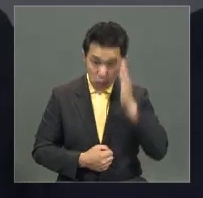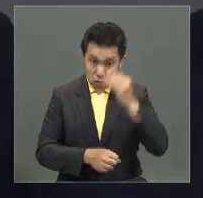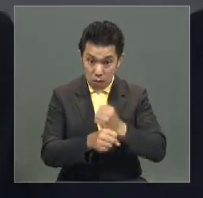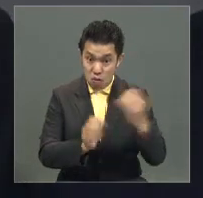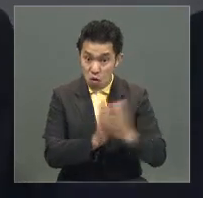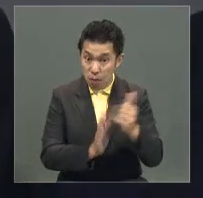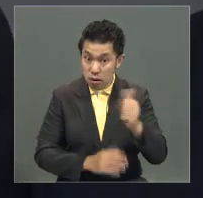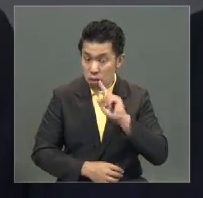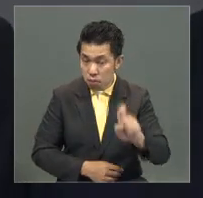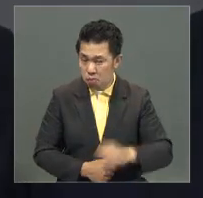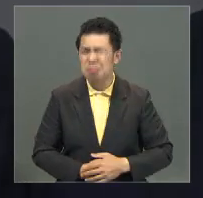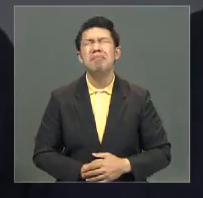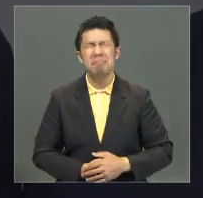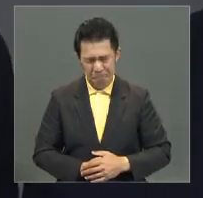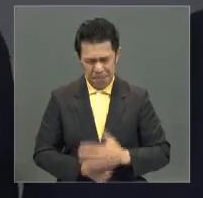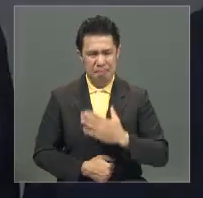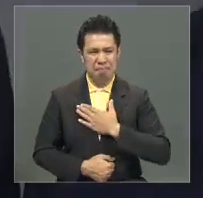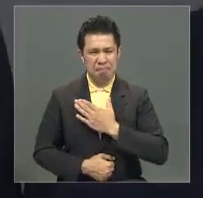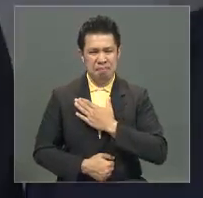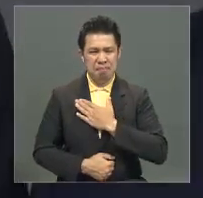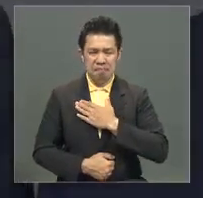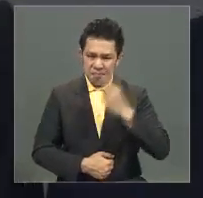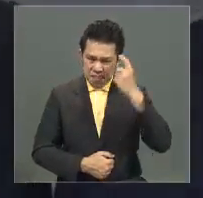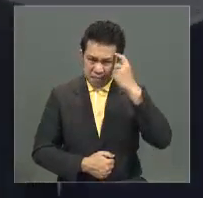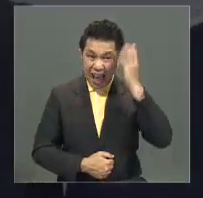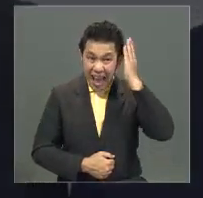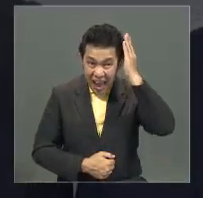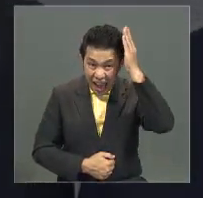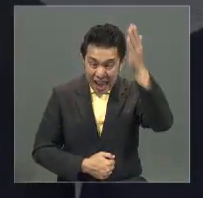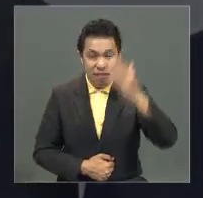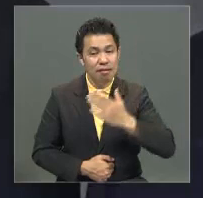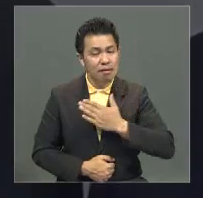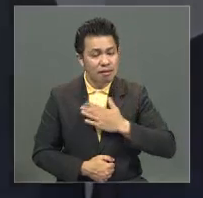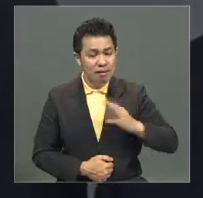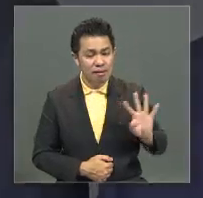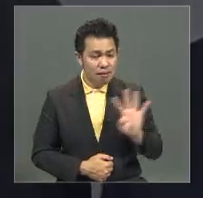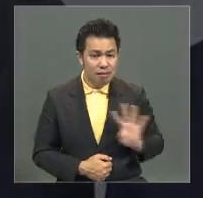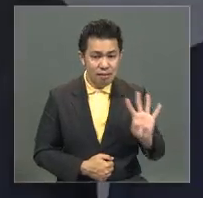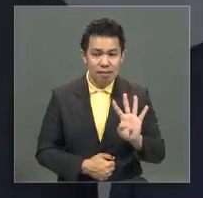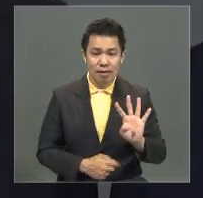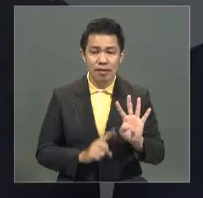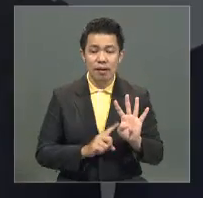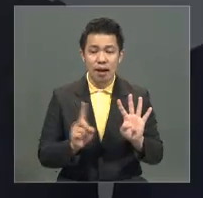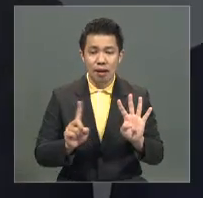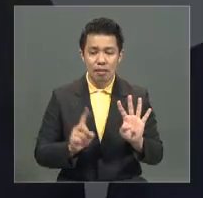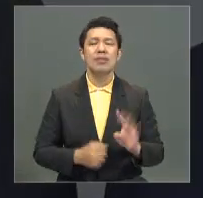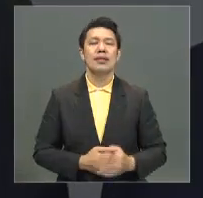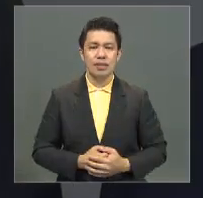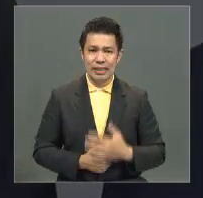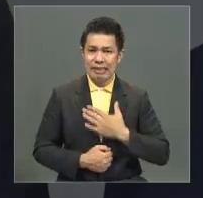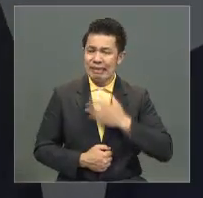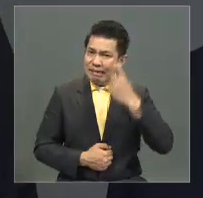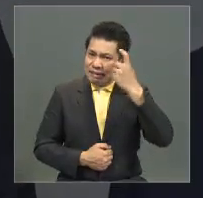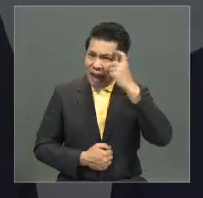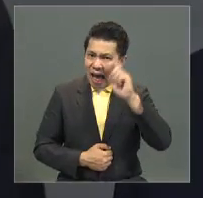คือเรามองอย่างนี้นะครับว่าในเรื่องของอนาคตของพวกเราเนี่ยนะครับ เราตั้งใจว่า